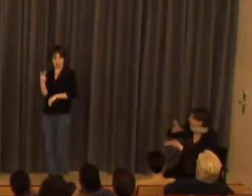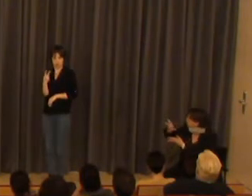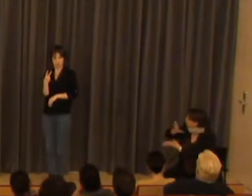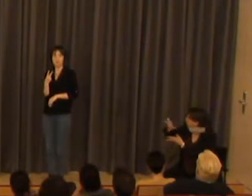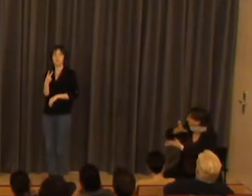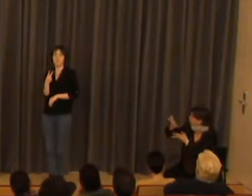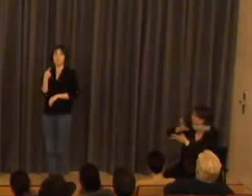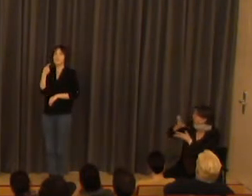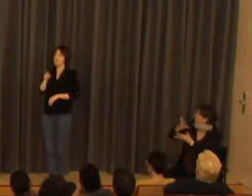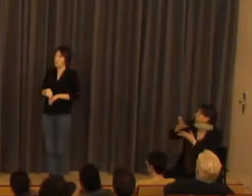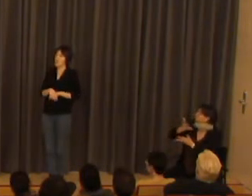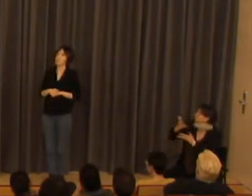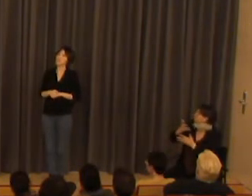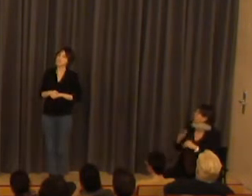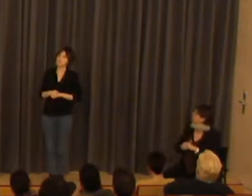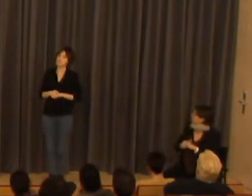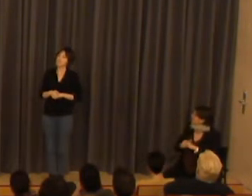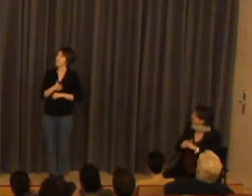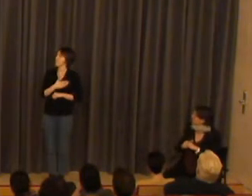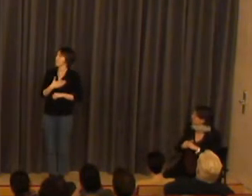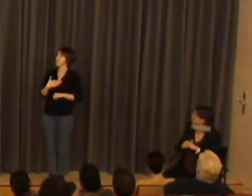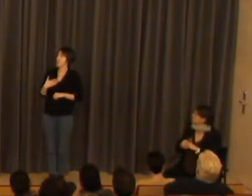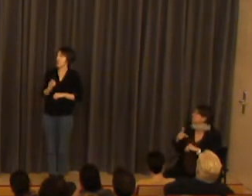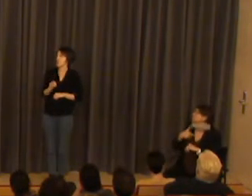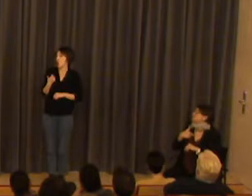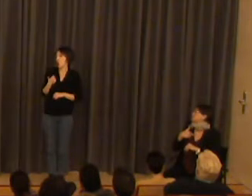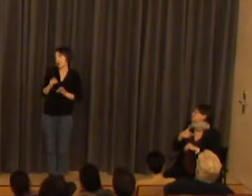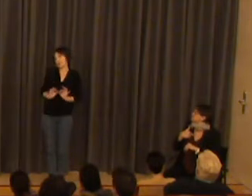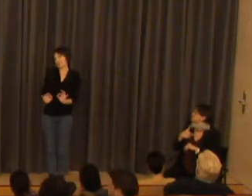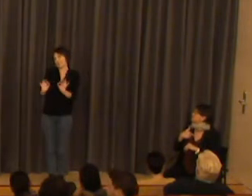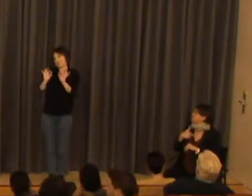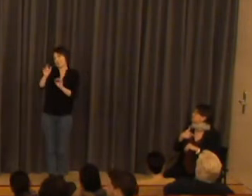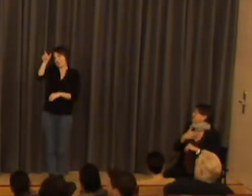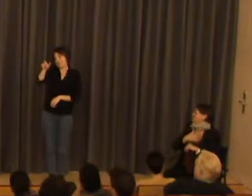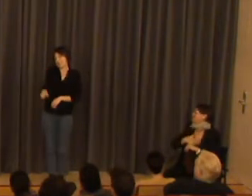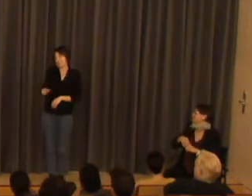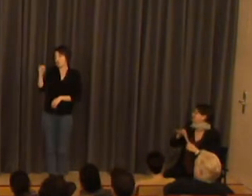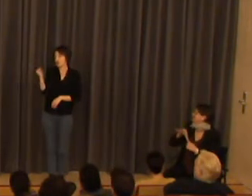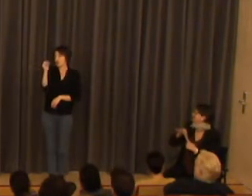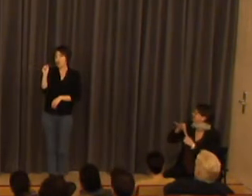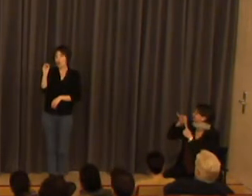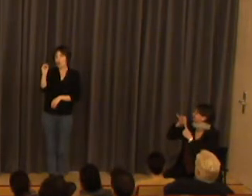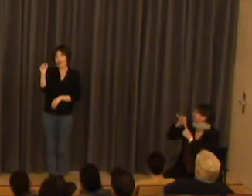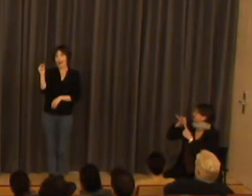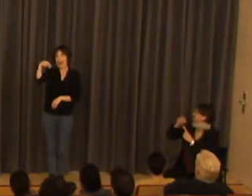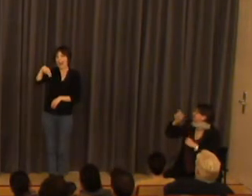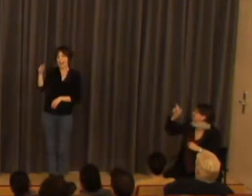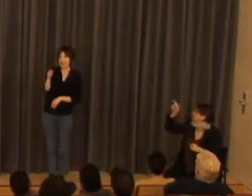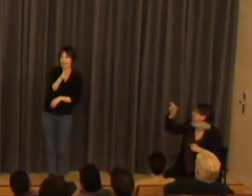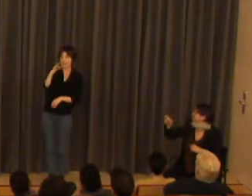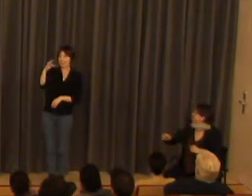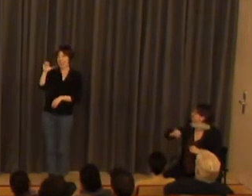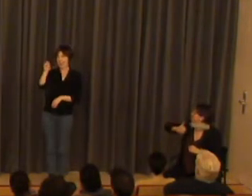voldria també dedicar, encara que sigui una menció especial, al professor Joan Quer. Per nosaltres, un dels